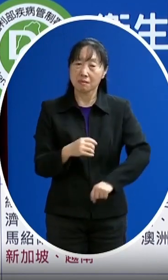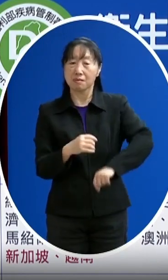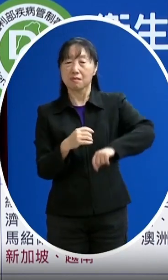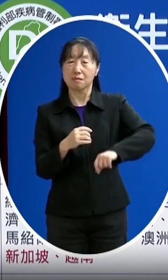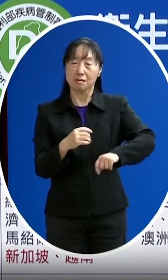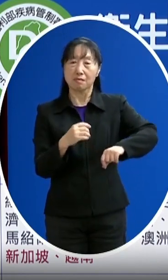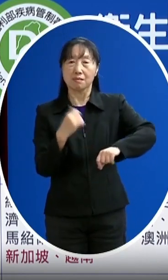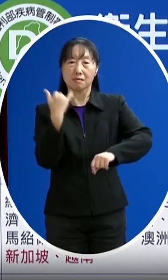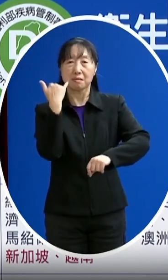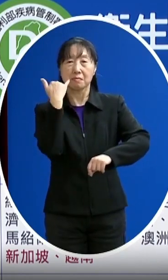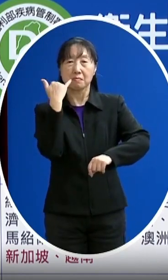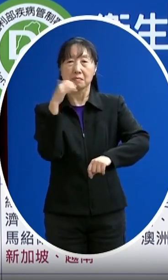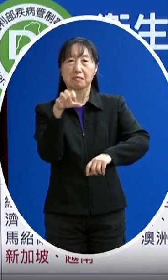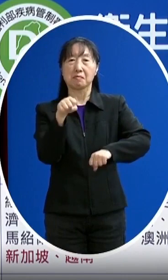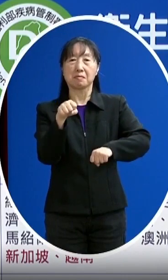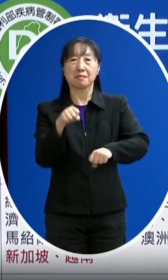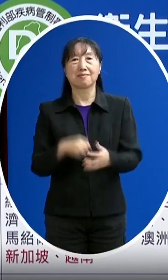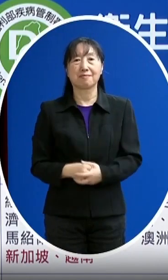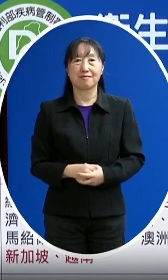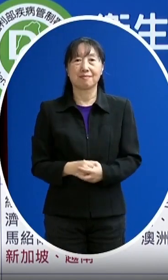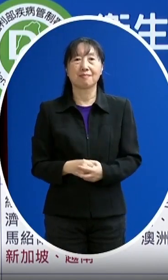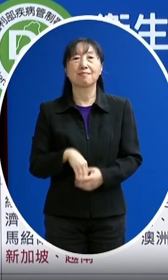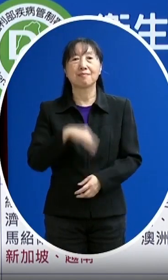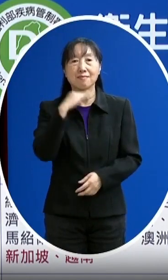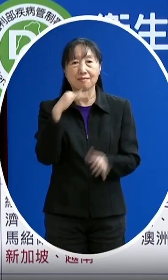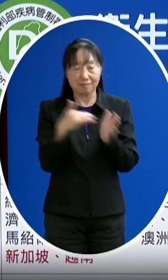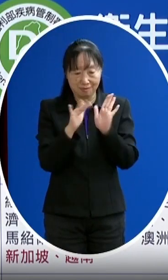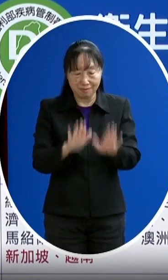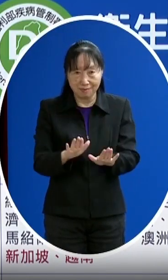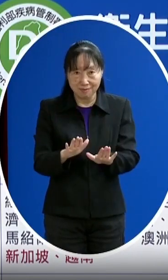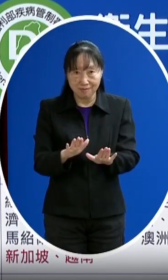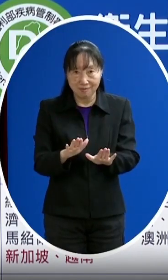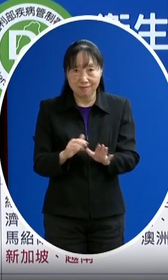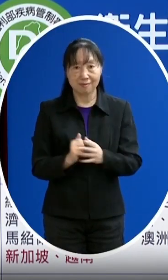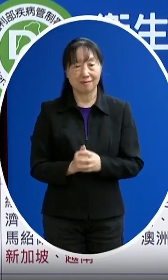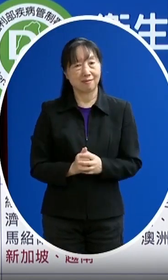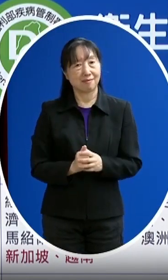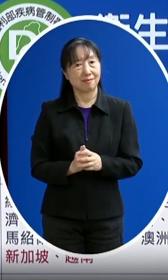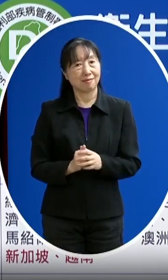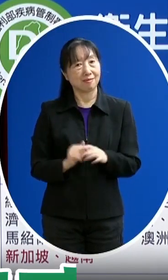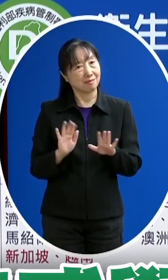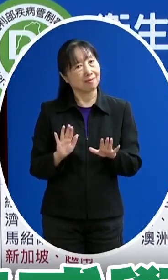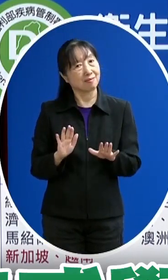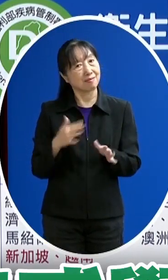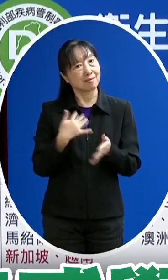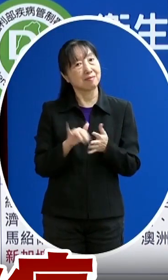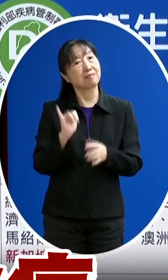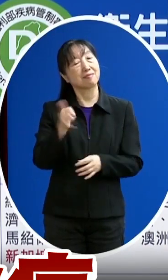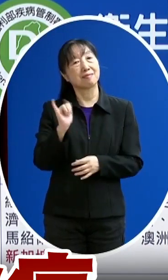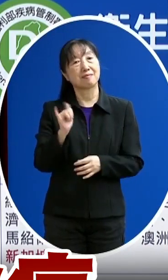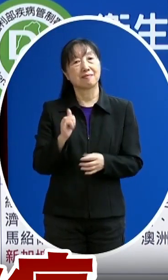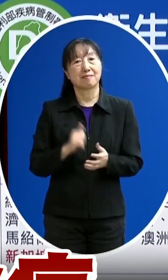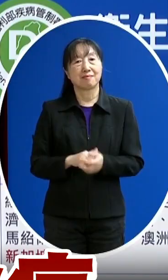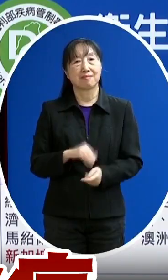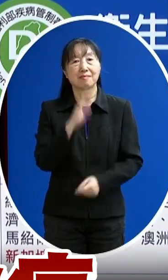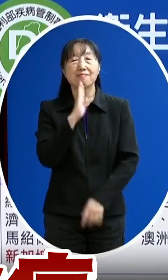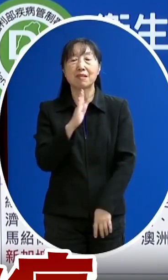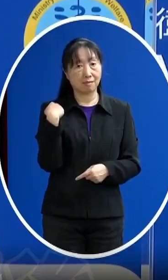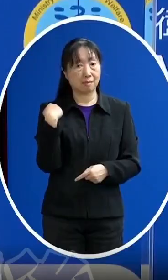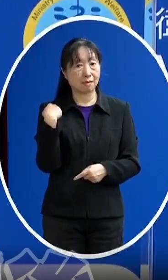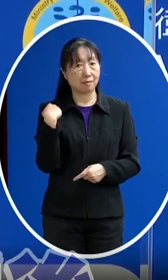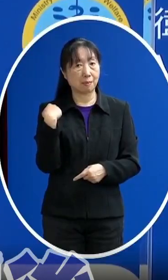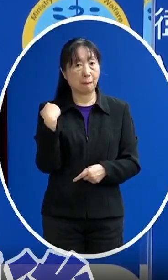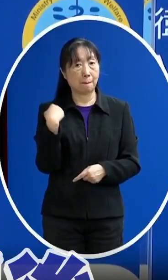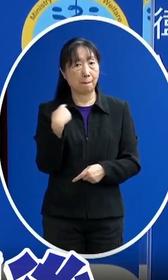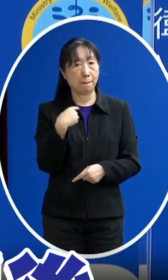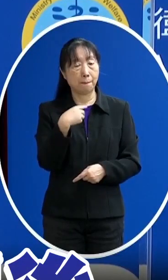得紧绷，有点痛。那到今天的话要，现在都已经大概没有感觉，要压到它才会。